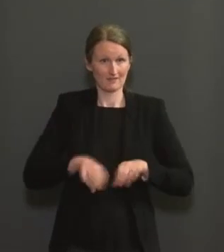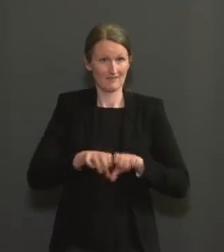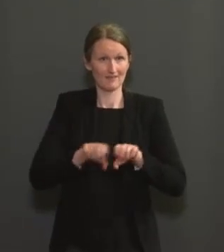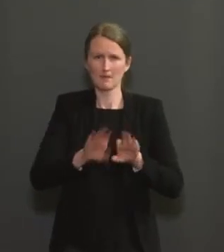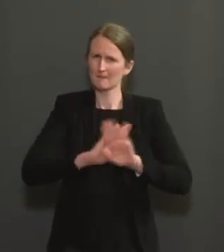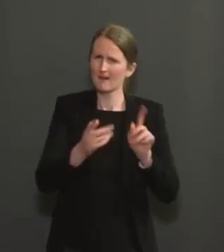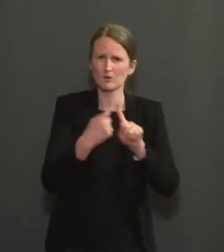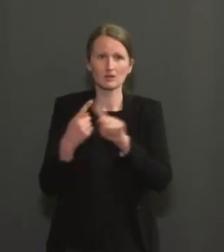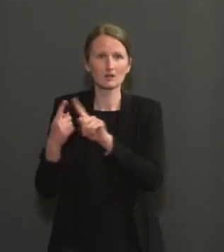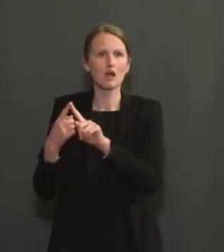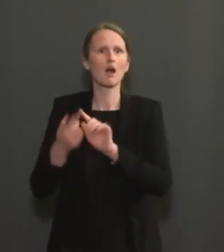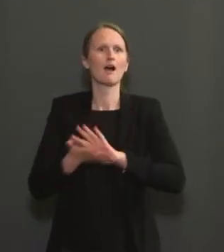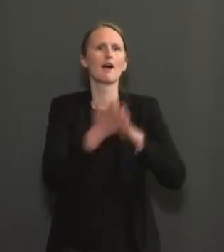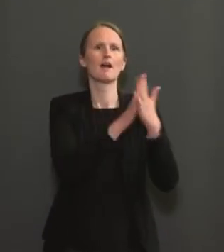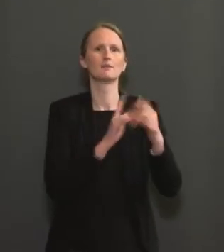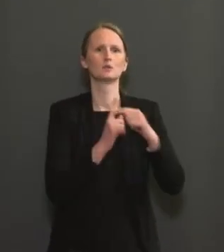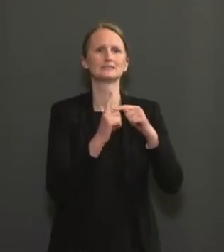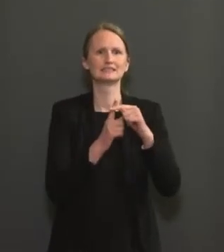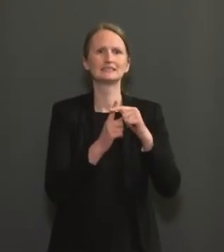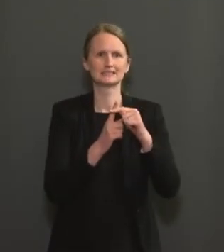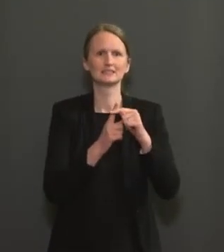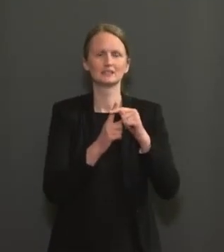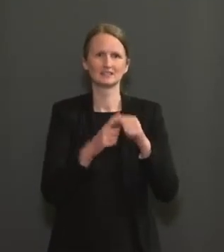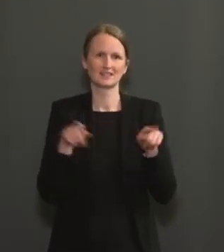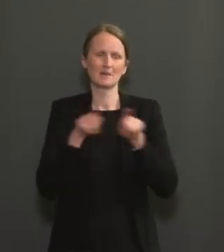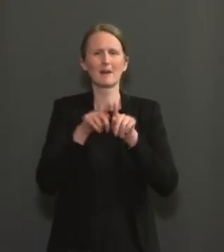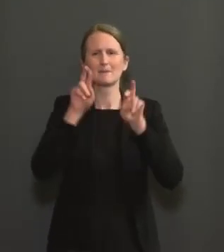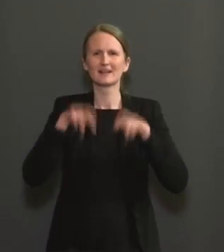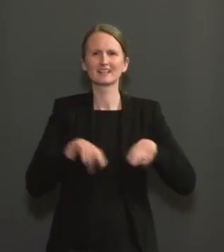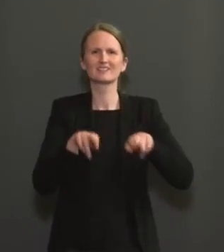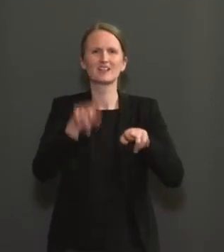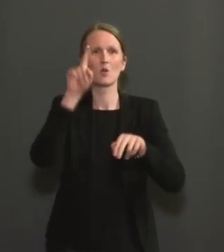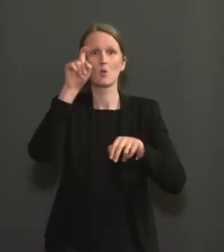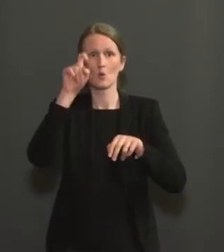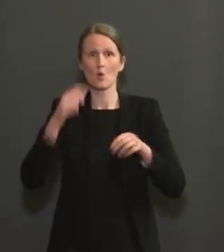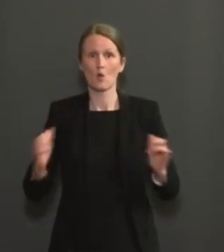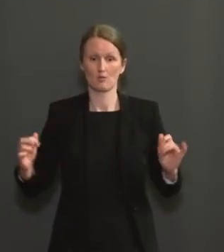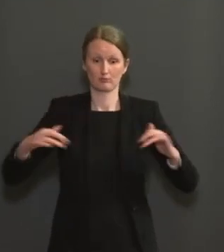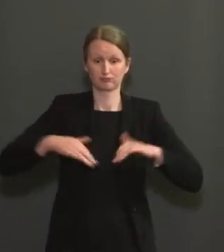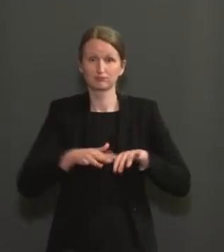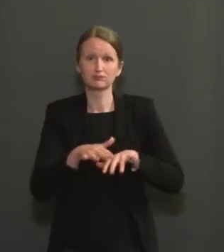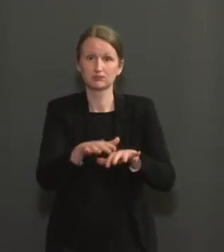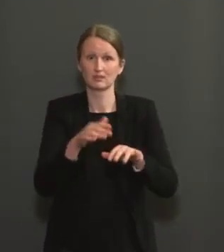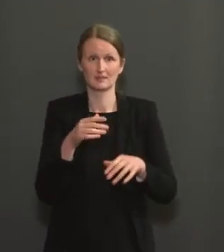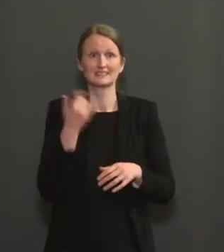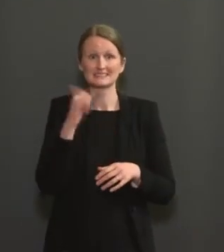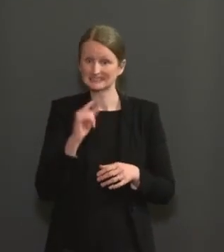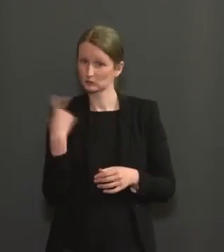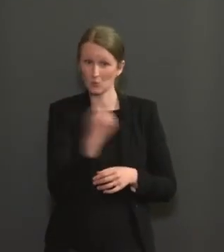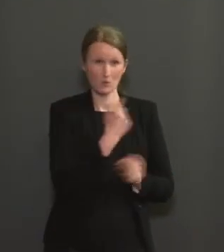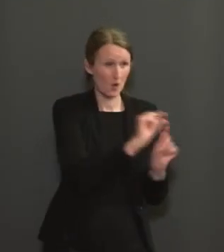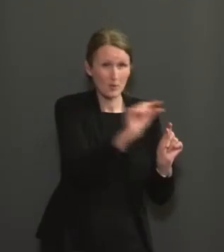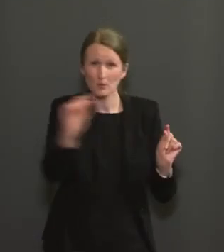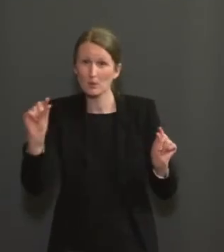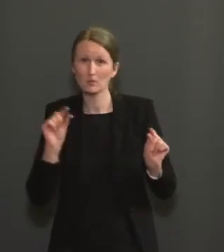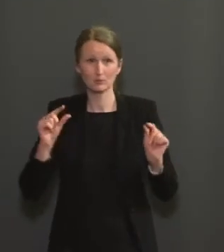grandes rivières ». Je pense qu'il est parfaitement d'application dans la situation actuelle, puisque c'est les petites choses que chacun d'entre nous peut faire qui